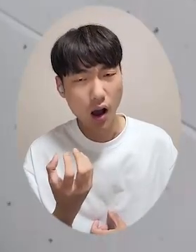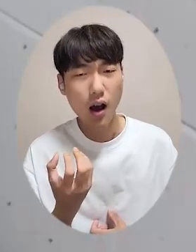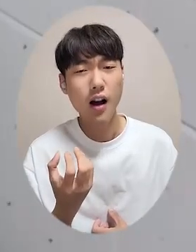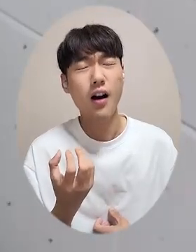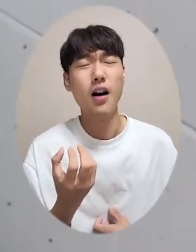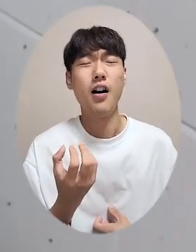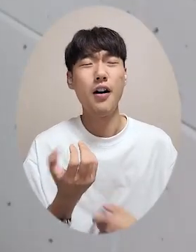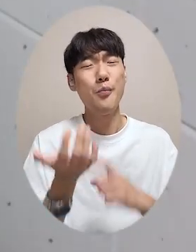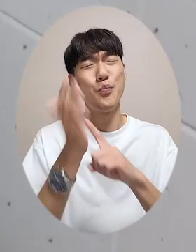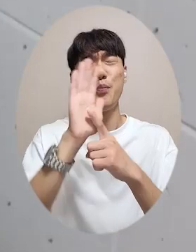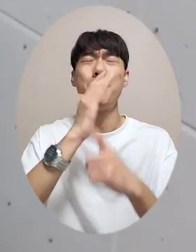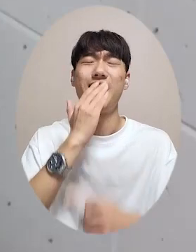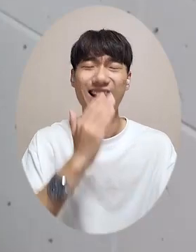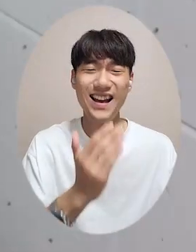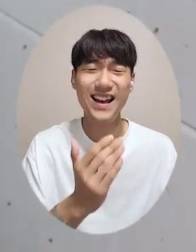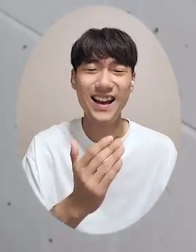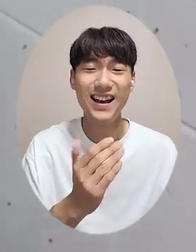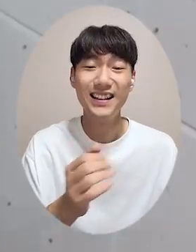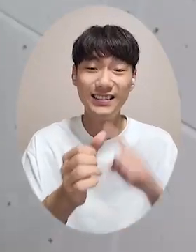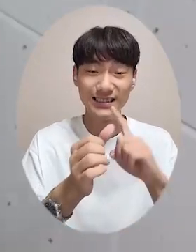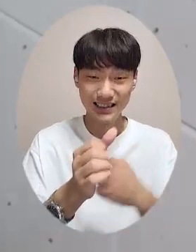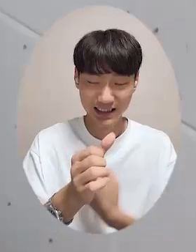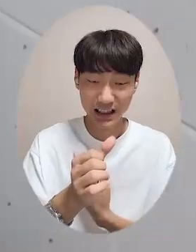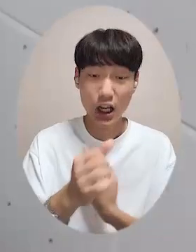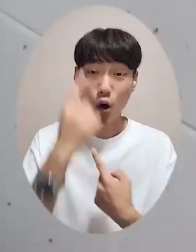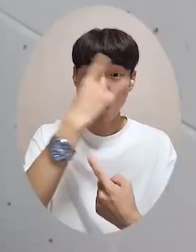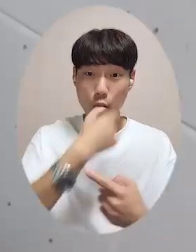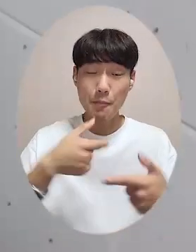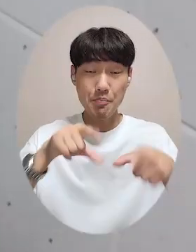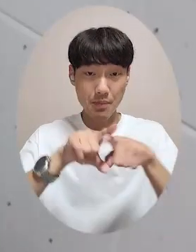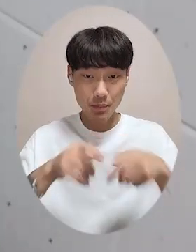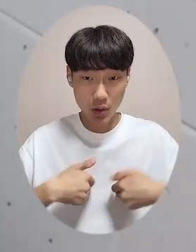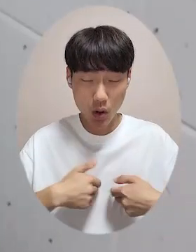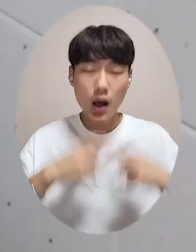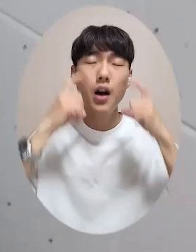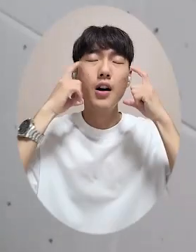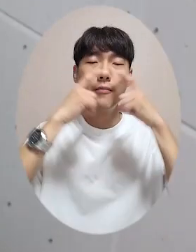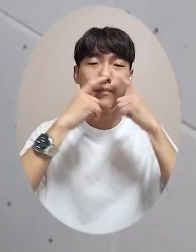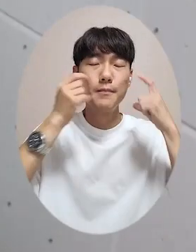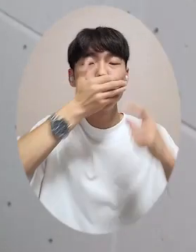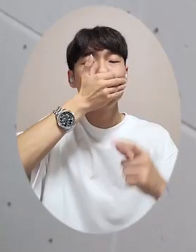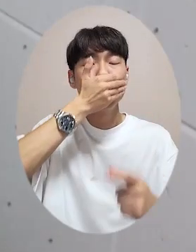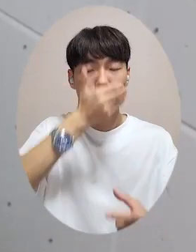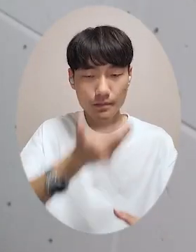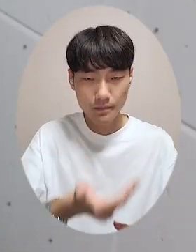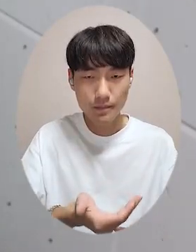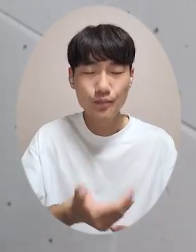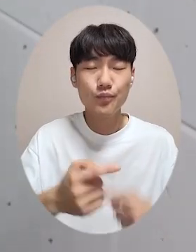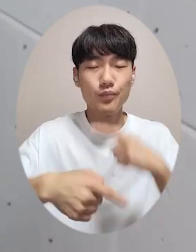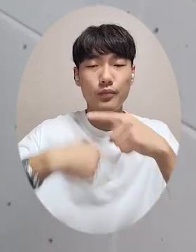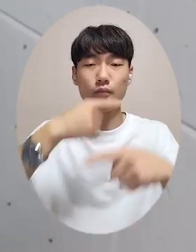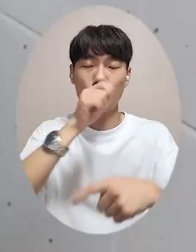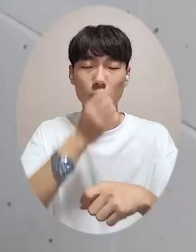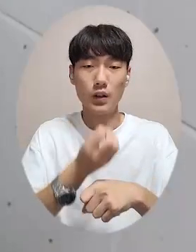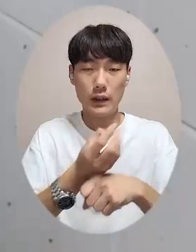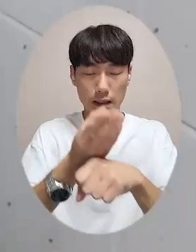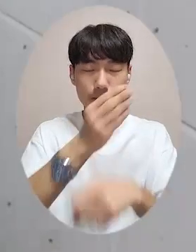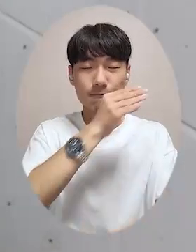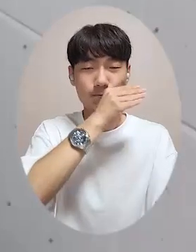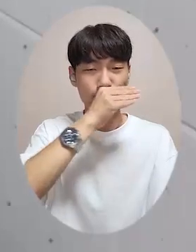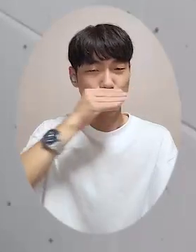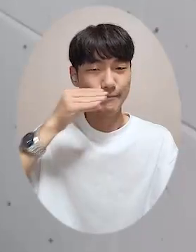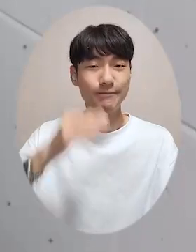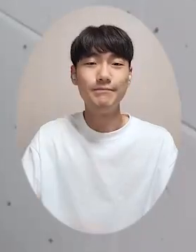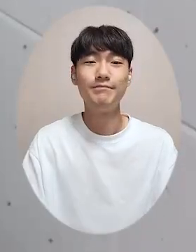네. 그것으로 임해서 이제 마스크를 빼고 수어 통역을 해야 됩니다. 근데 그 부분은 일단은 맨 처음에는